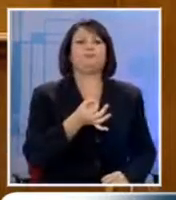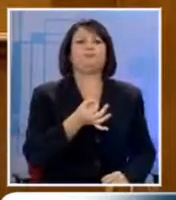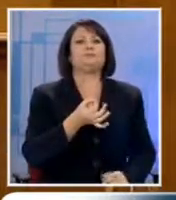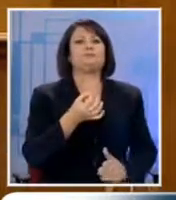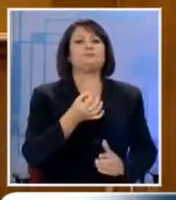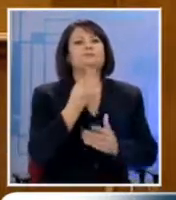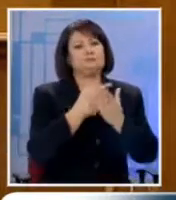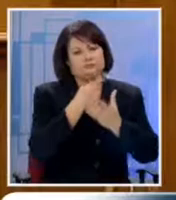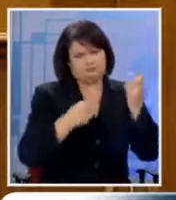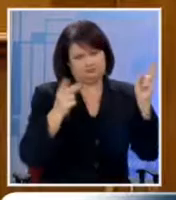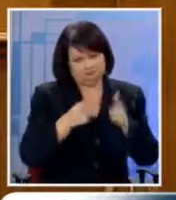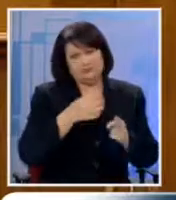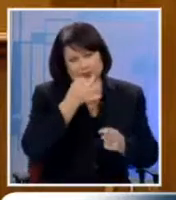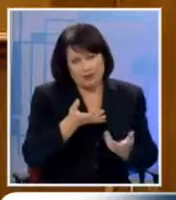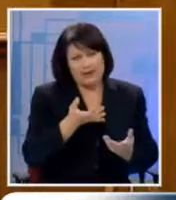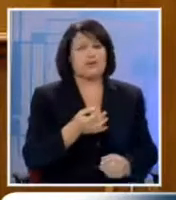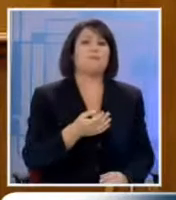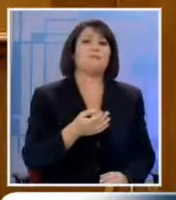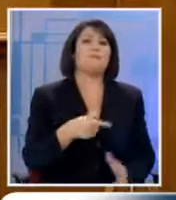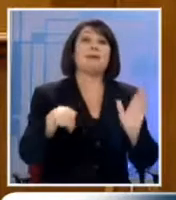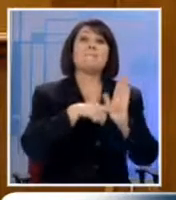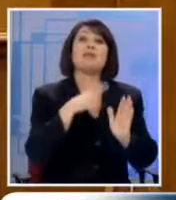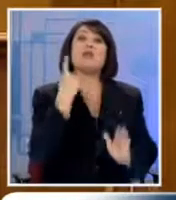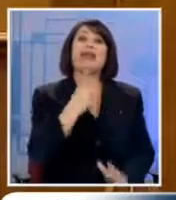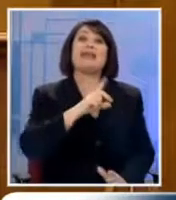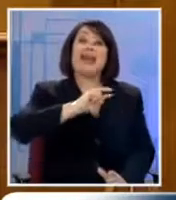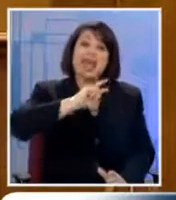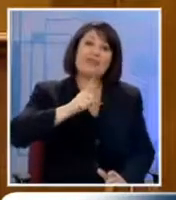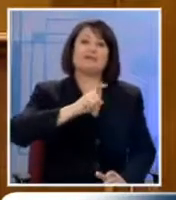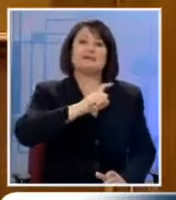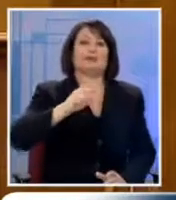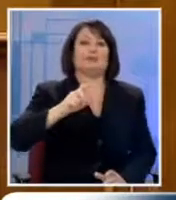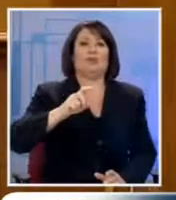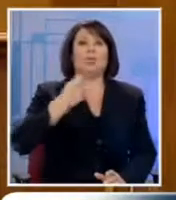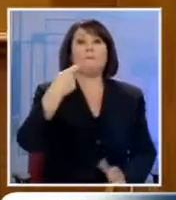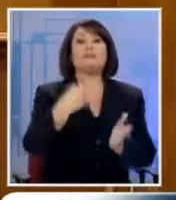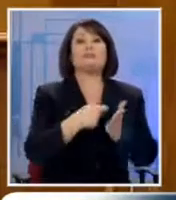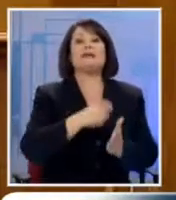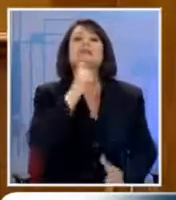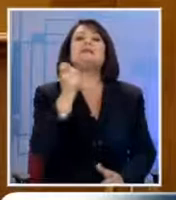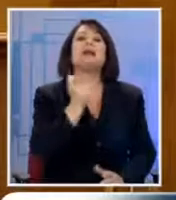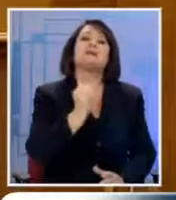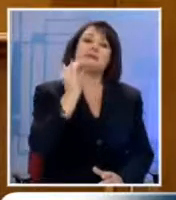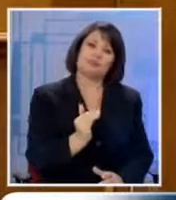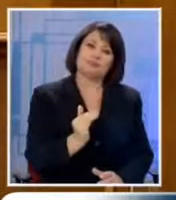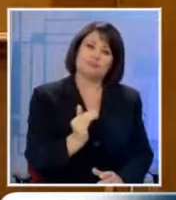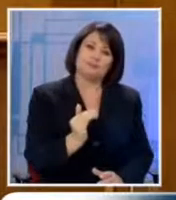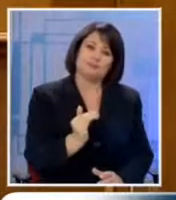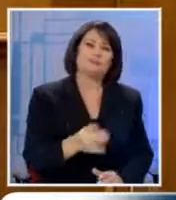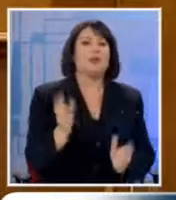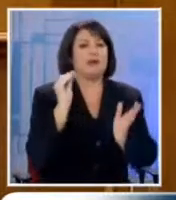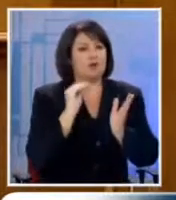λέω μόνος μου, ότι είναι μείον 1 δισεκατομμύριο οι μισθοί και οι συντάξεις και